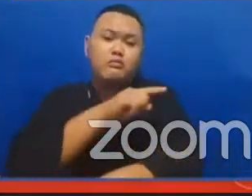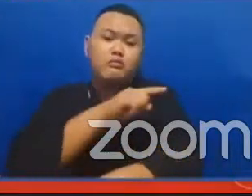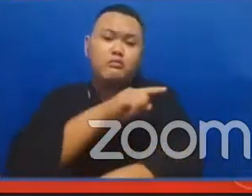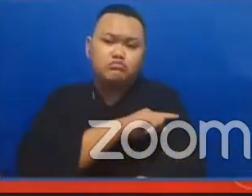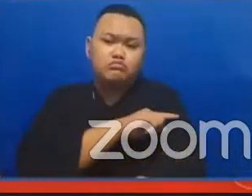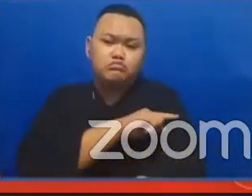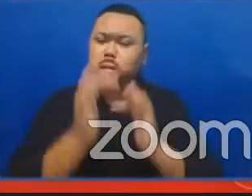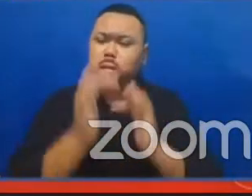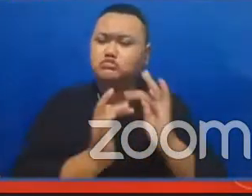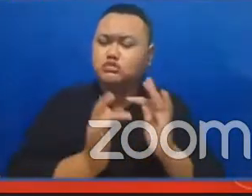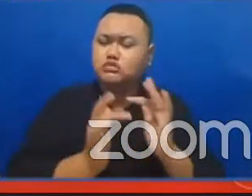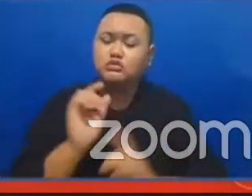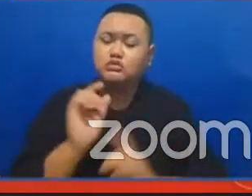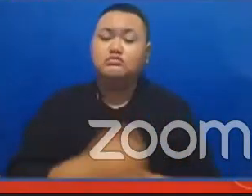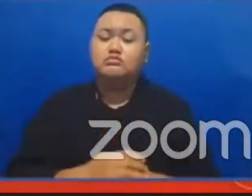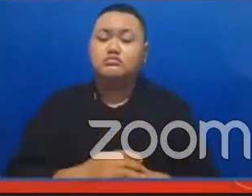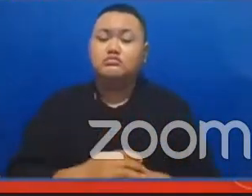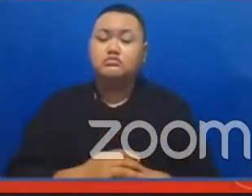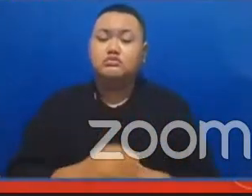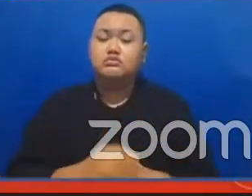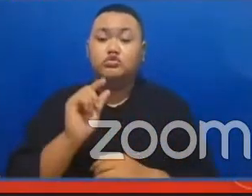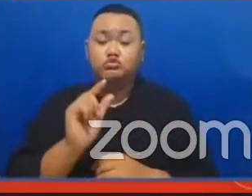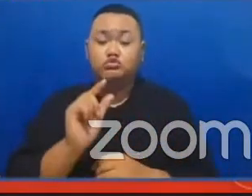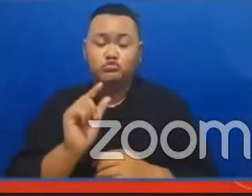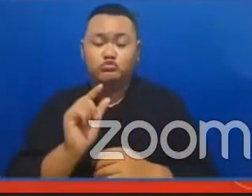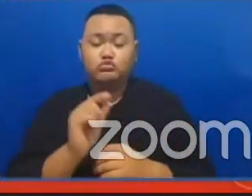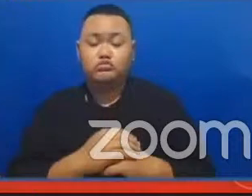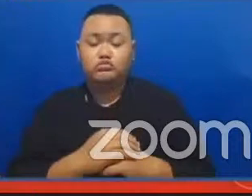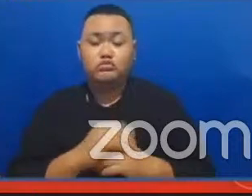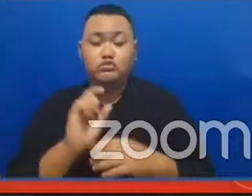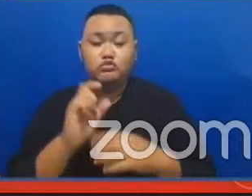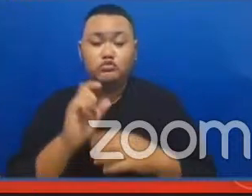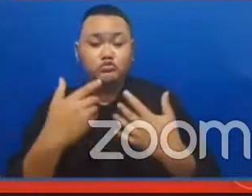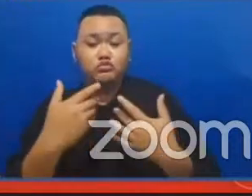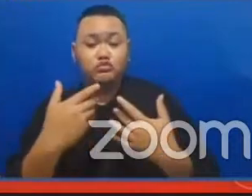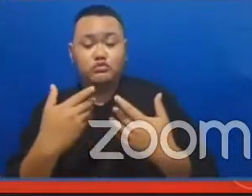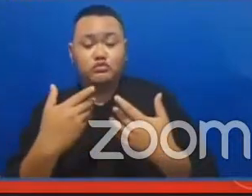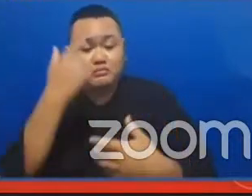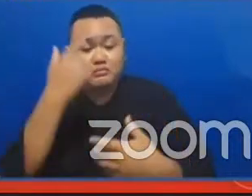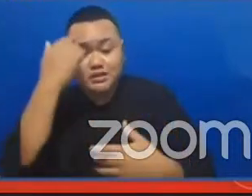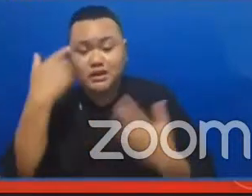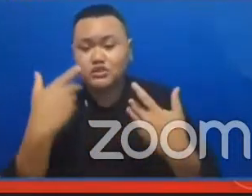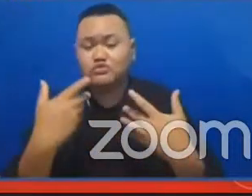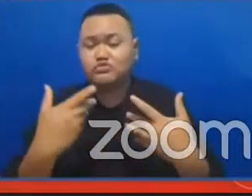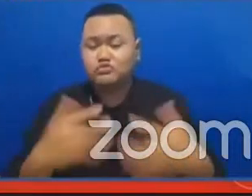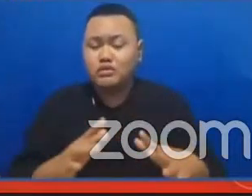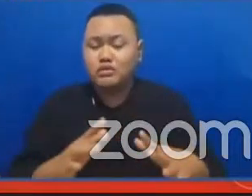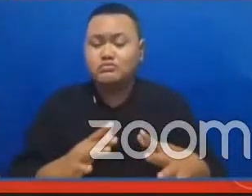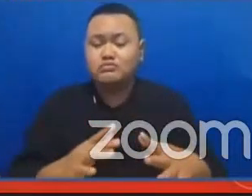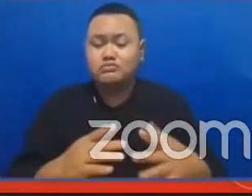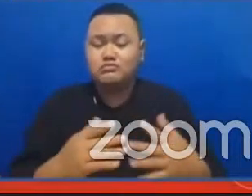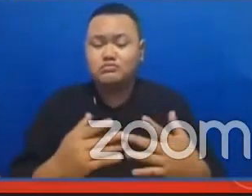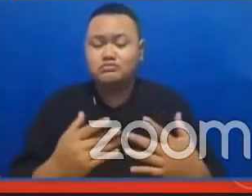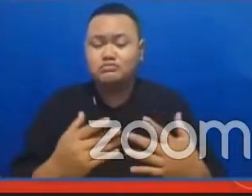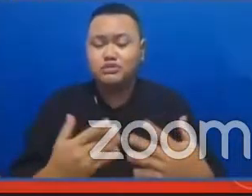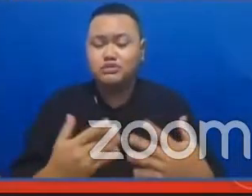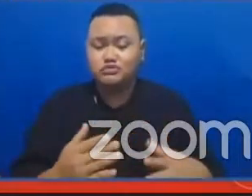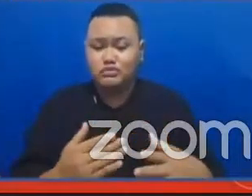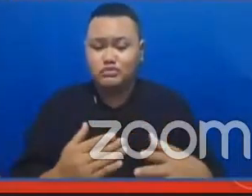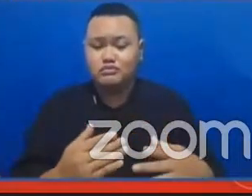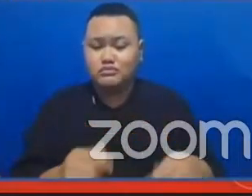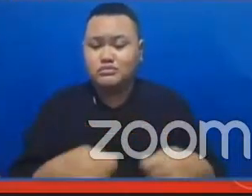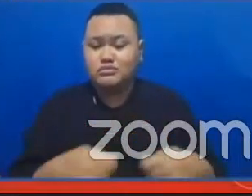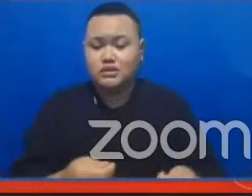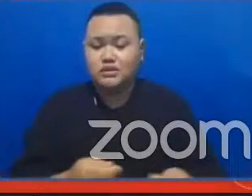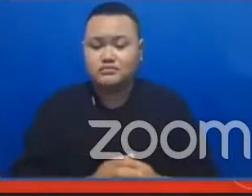digital dalam sajian yang sudah disiapkan melalui platform rumah belajar. Laboratorium